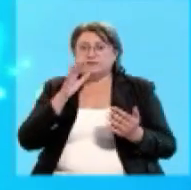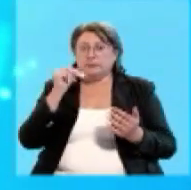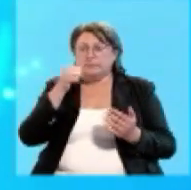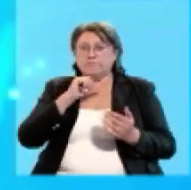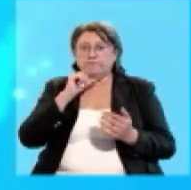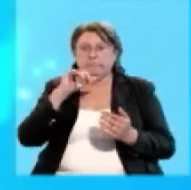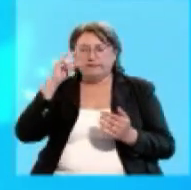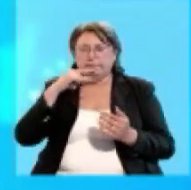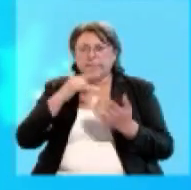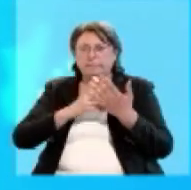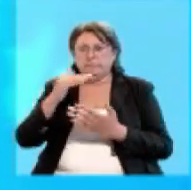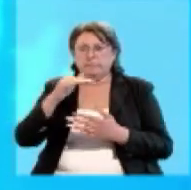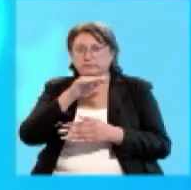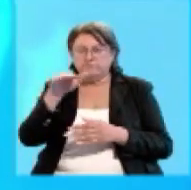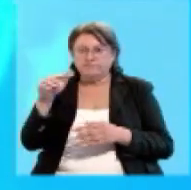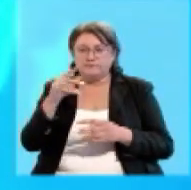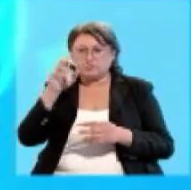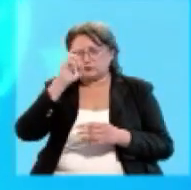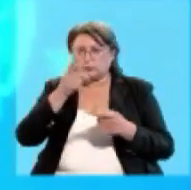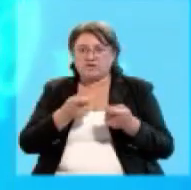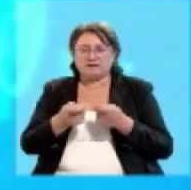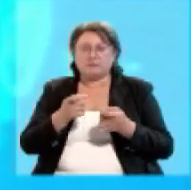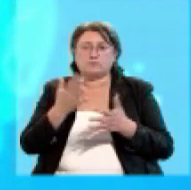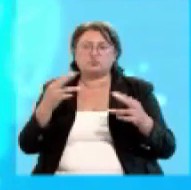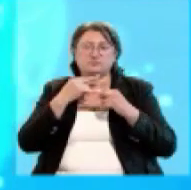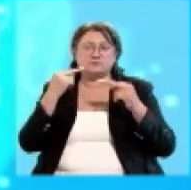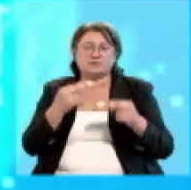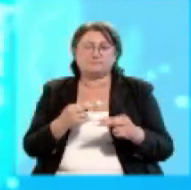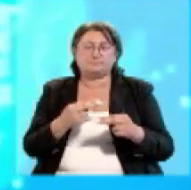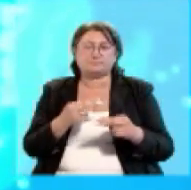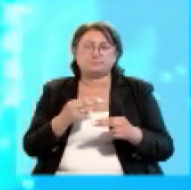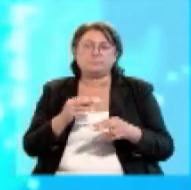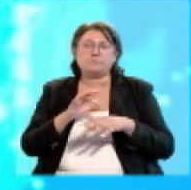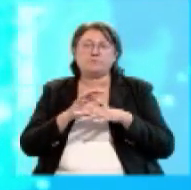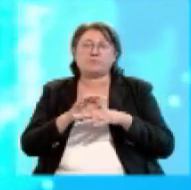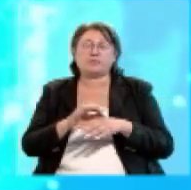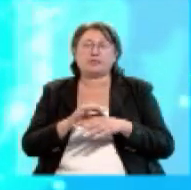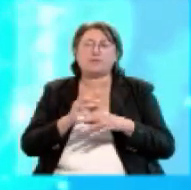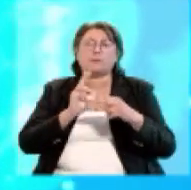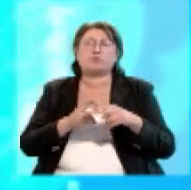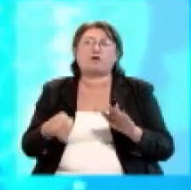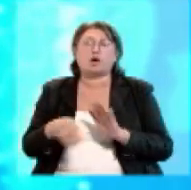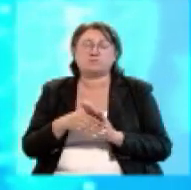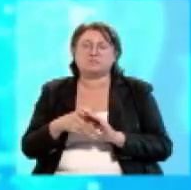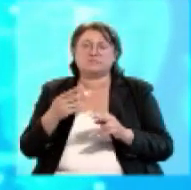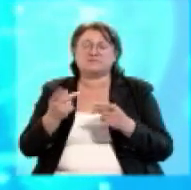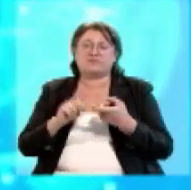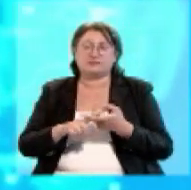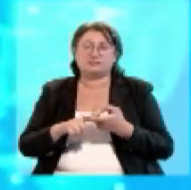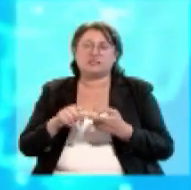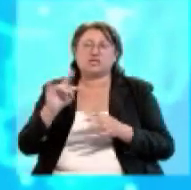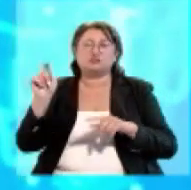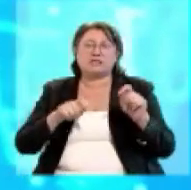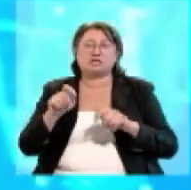мемлекеттік басқарудың ең жоғары деңгейінде сыбайлас жемқорлыққа қарсы іс-қимылға үлкен көңіл бөлінуде. Осыған орай Аманат